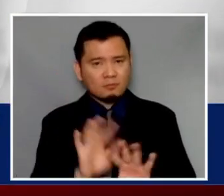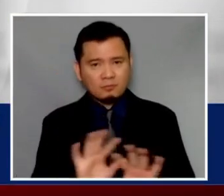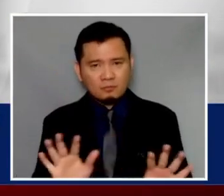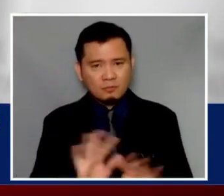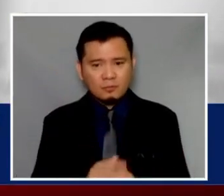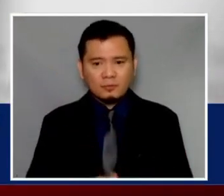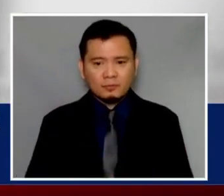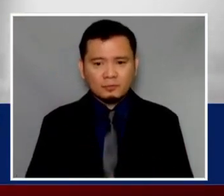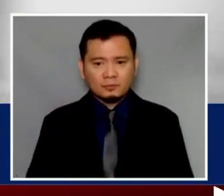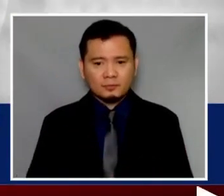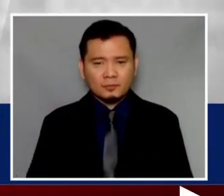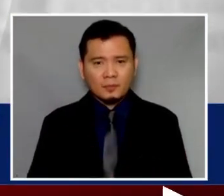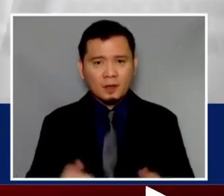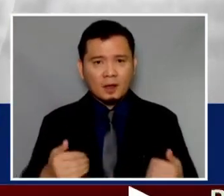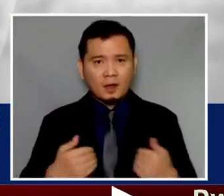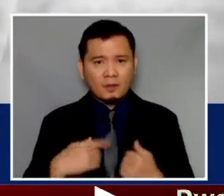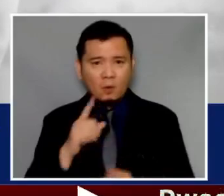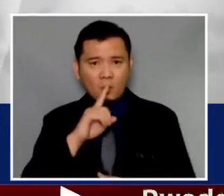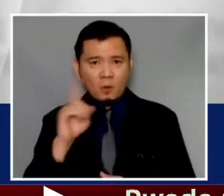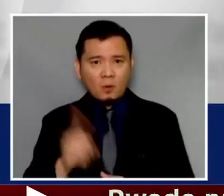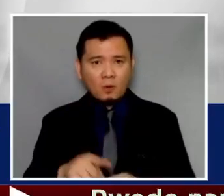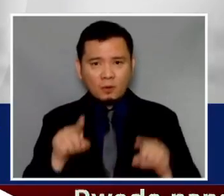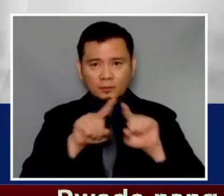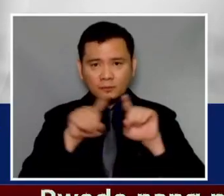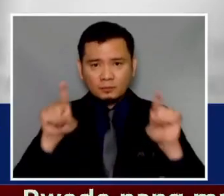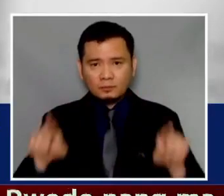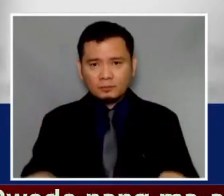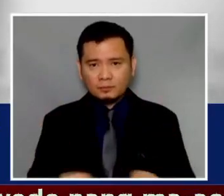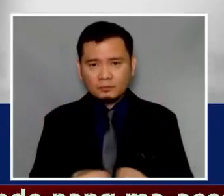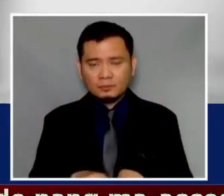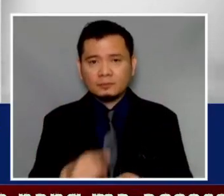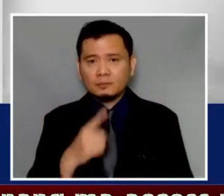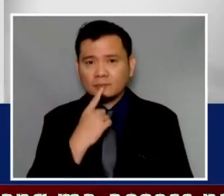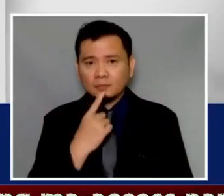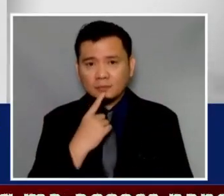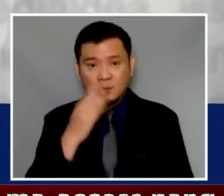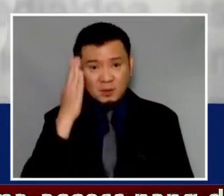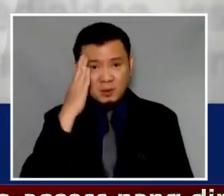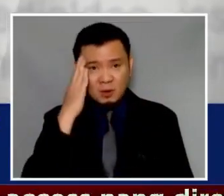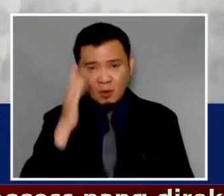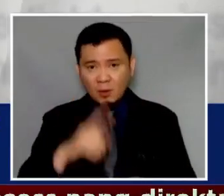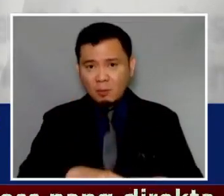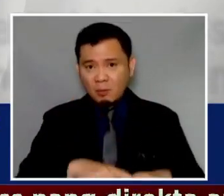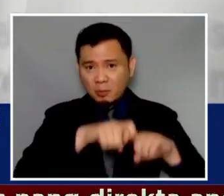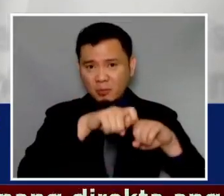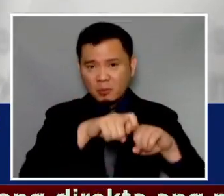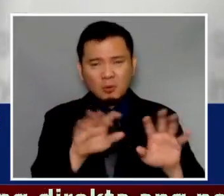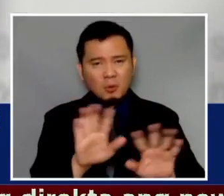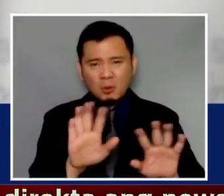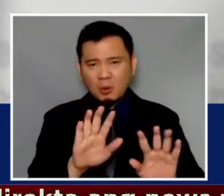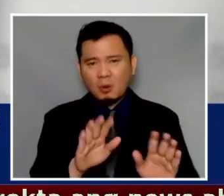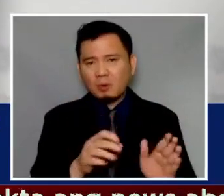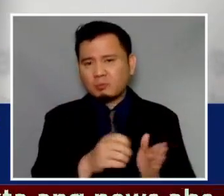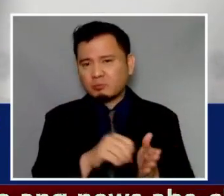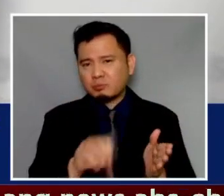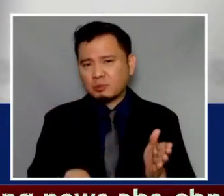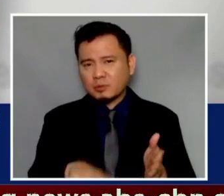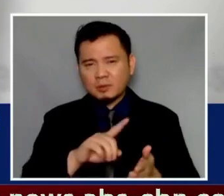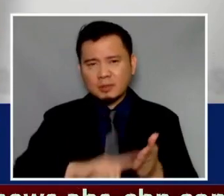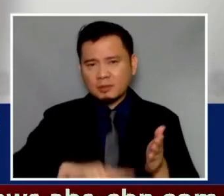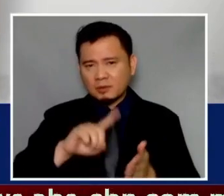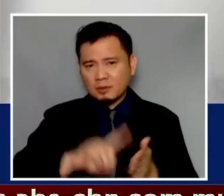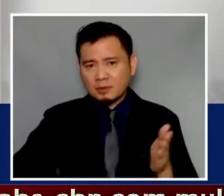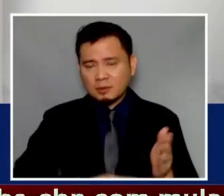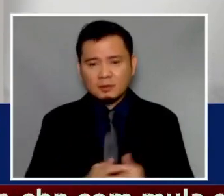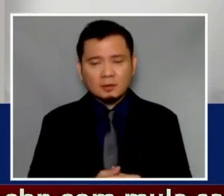Mamao ng department order para tanggalin ang deployment suspension. Pero sa isang notice to the public, nilinaw